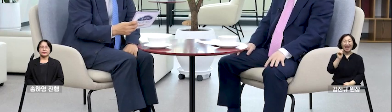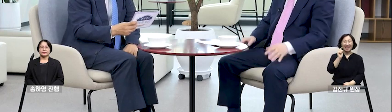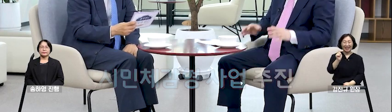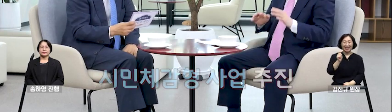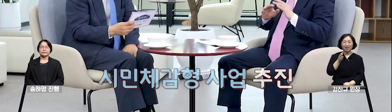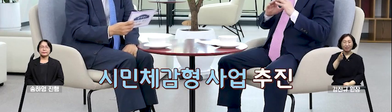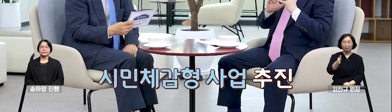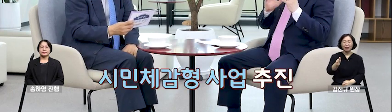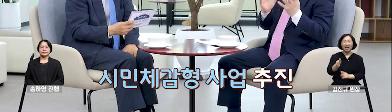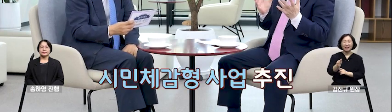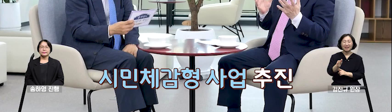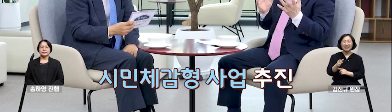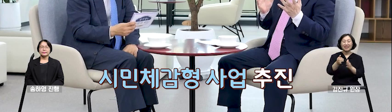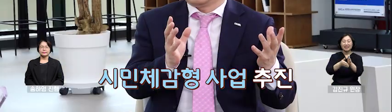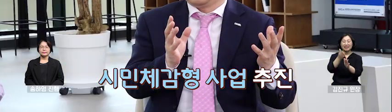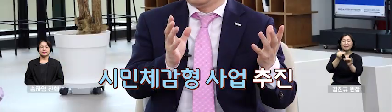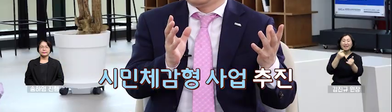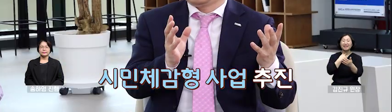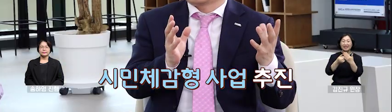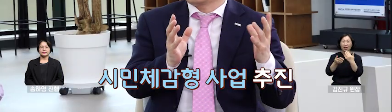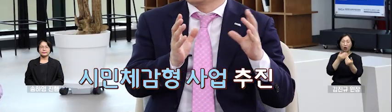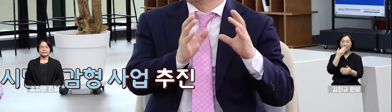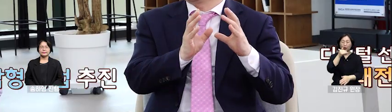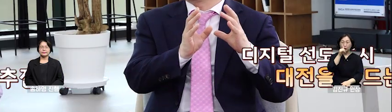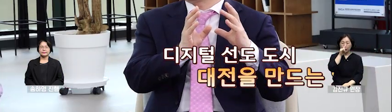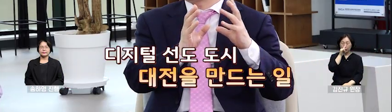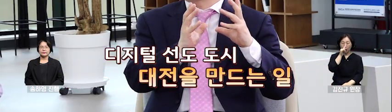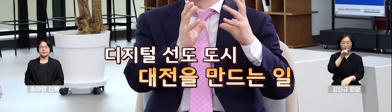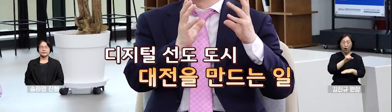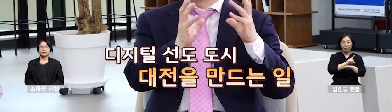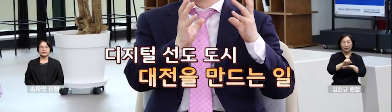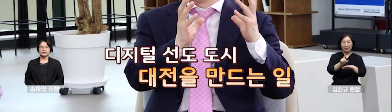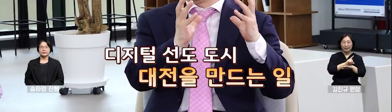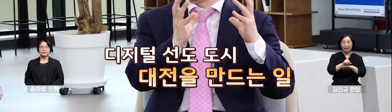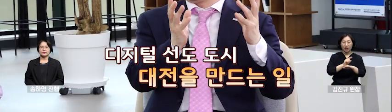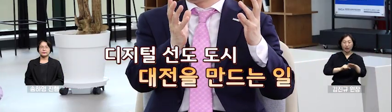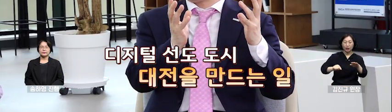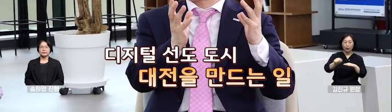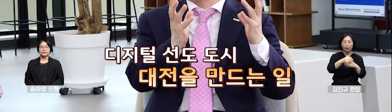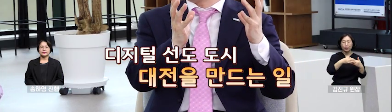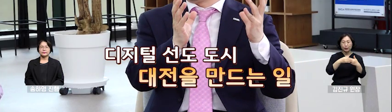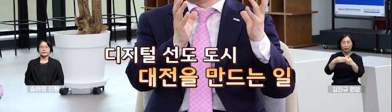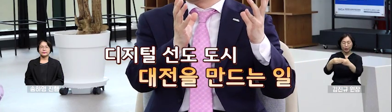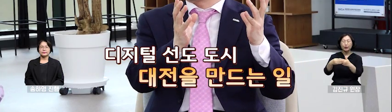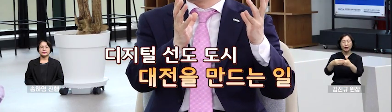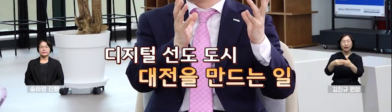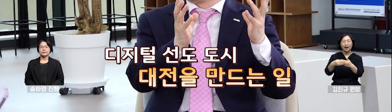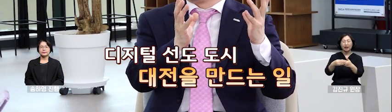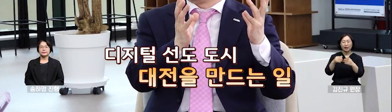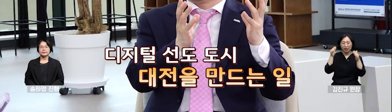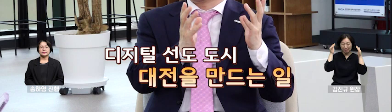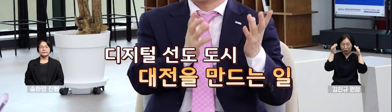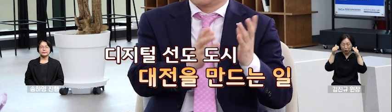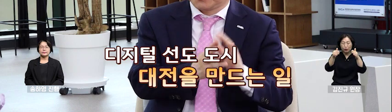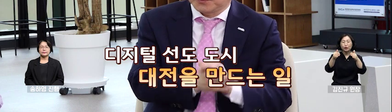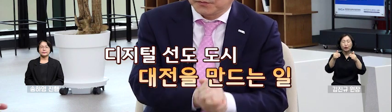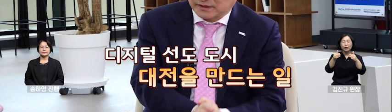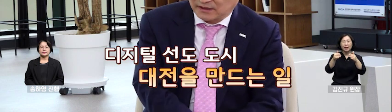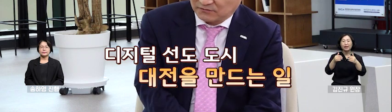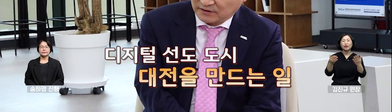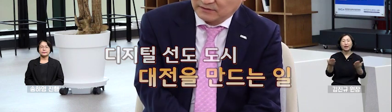말씀드린 시민 체감형 그 다음에 디지털 선도 도시 대전 을 만드는 쪽에 정화 포인트를 줘서 그 하고